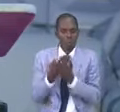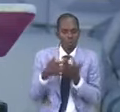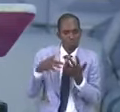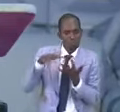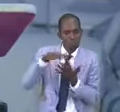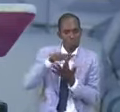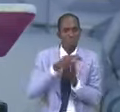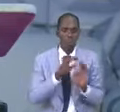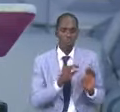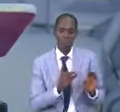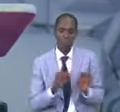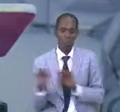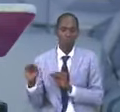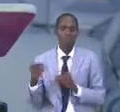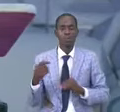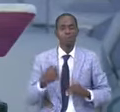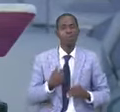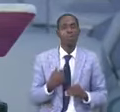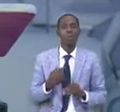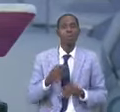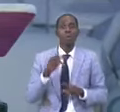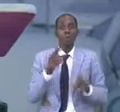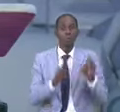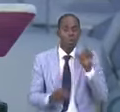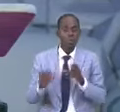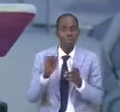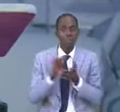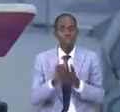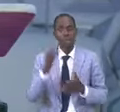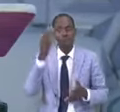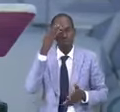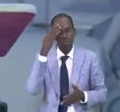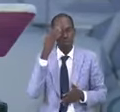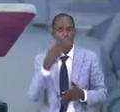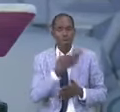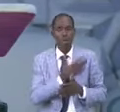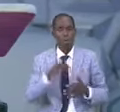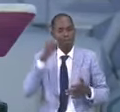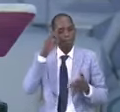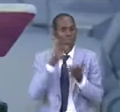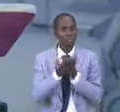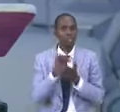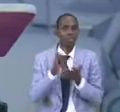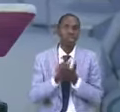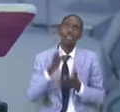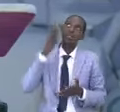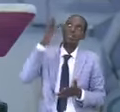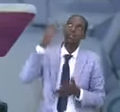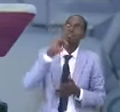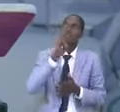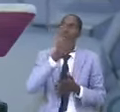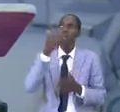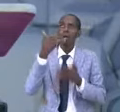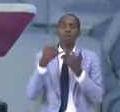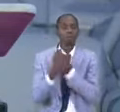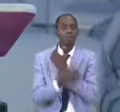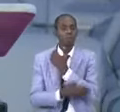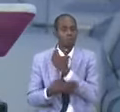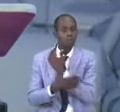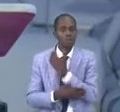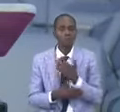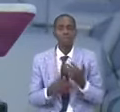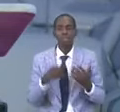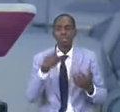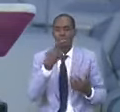de ma vie ce qui savent qu'ils sont convaincus qu'ils ont une meilleure patrie je ne fais pour moi aucun cas de ma vie ceux qui ont le rêve